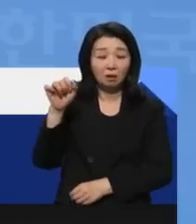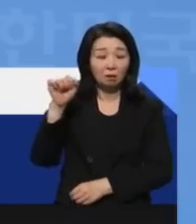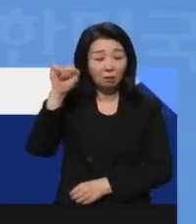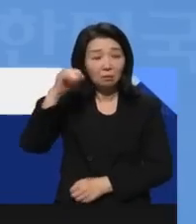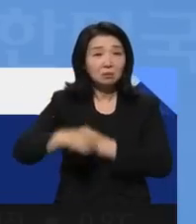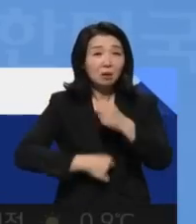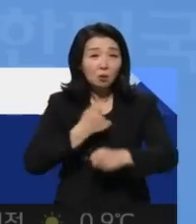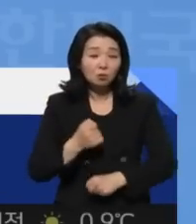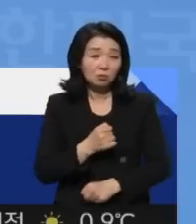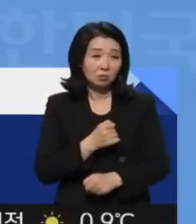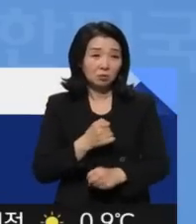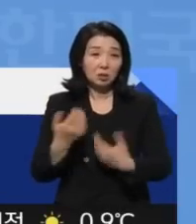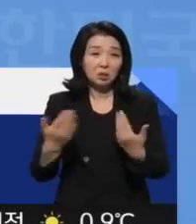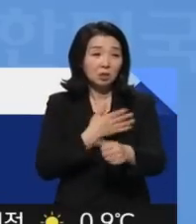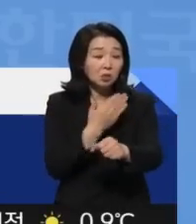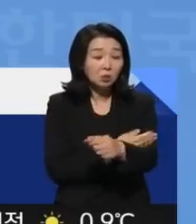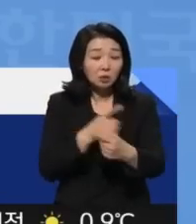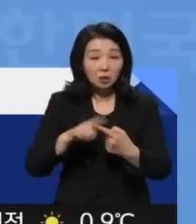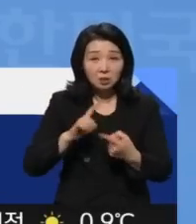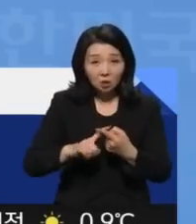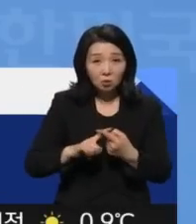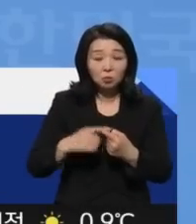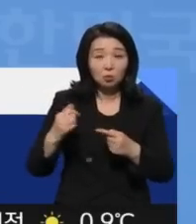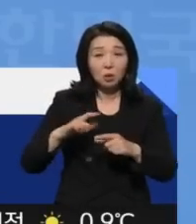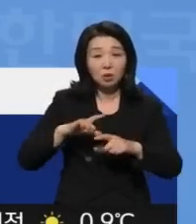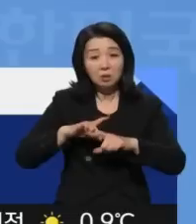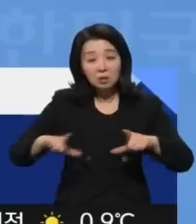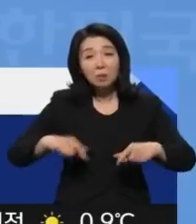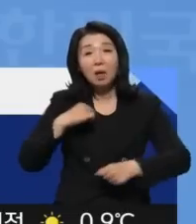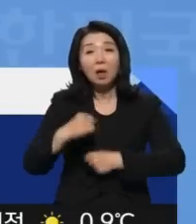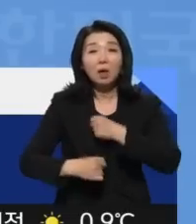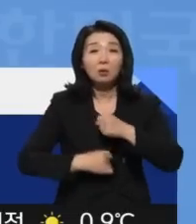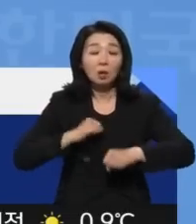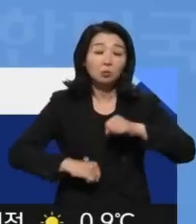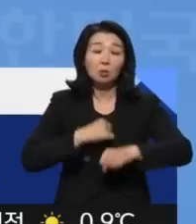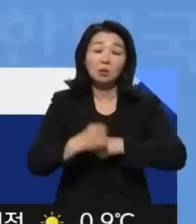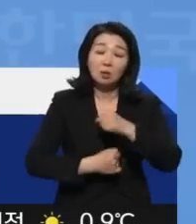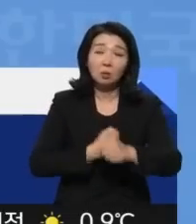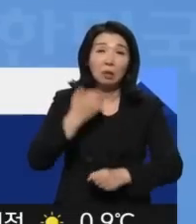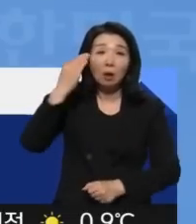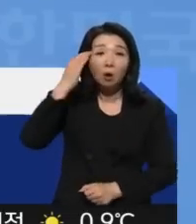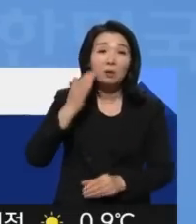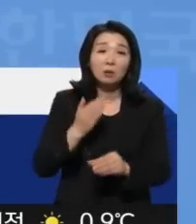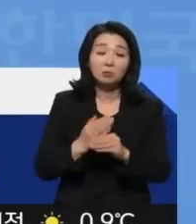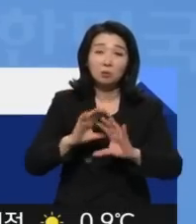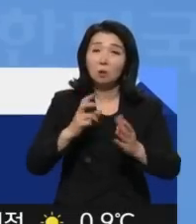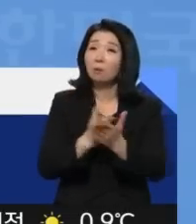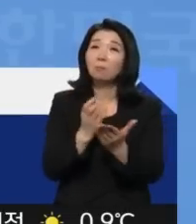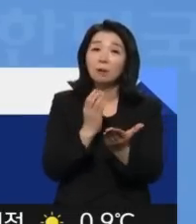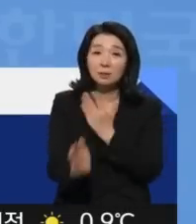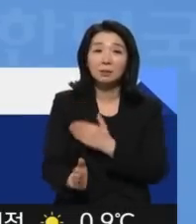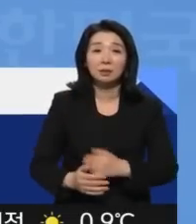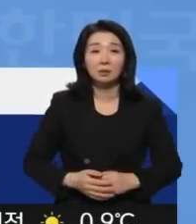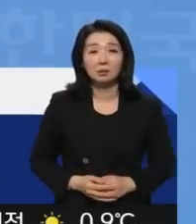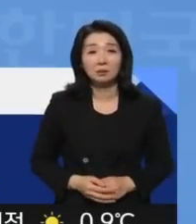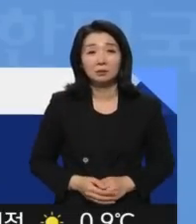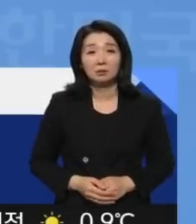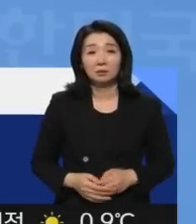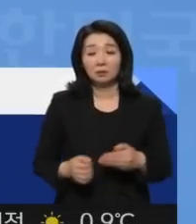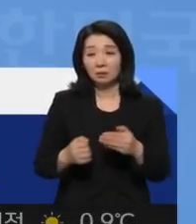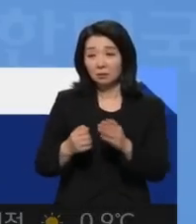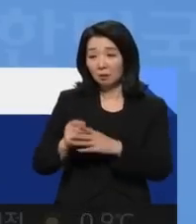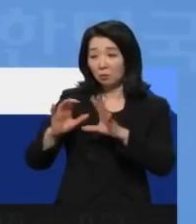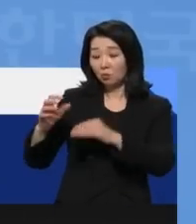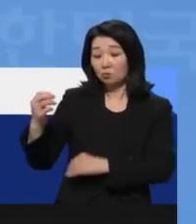자유, 일반적 행동의 자유를 침해하고 있습니다. 헌법에 위배되는 조항입니다. 이에 대해